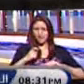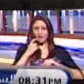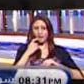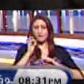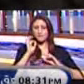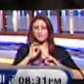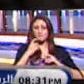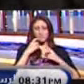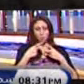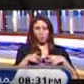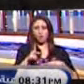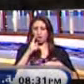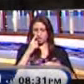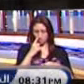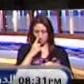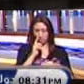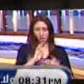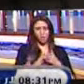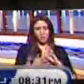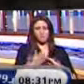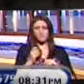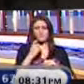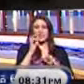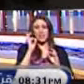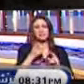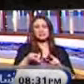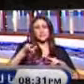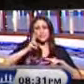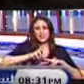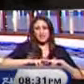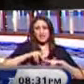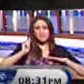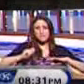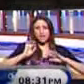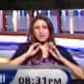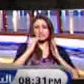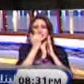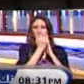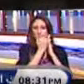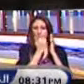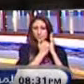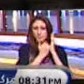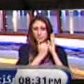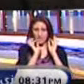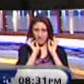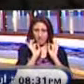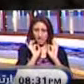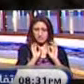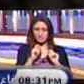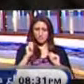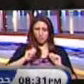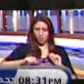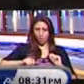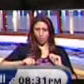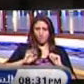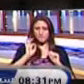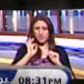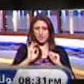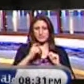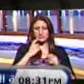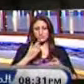الحكم، ولكن نحن بصدد إعادة عرض المبادئ الذي تضمنها هذا الحكم على المحكمة